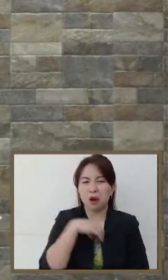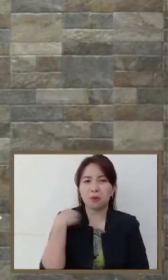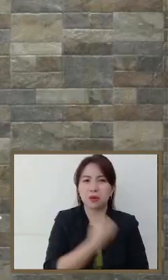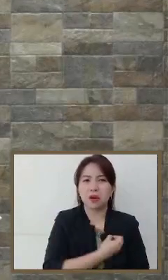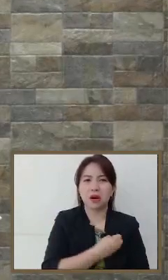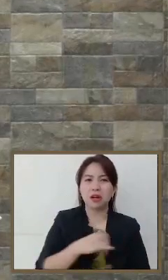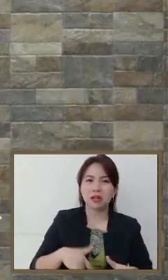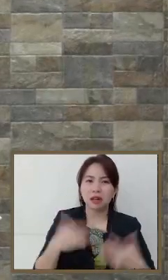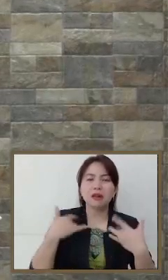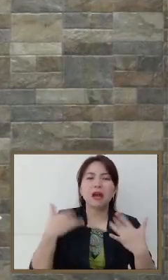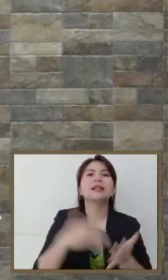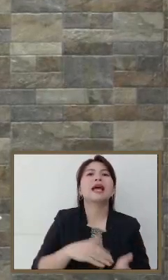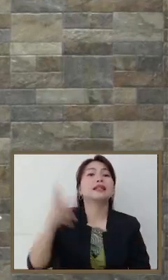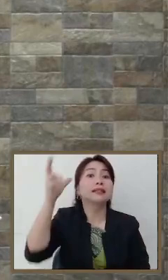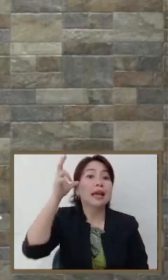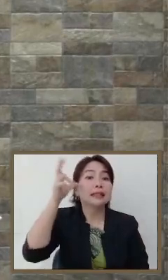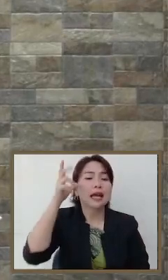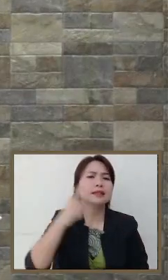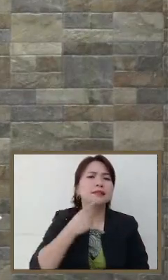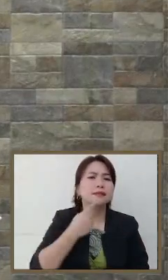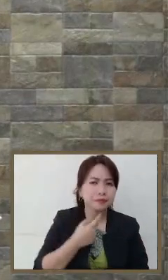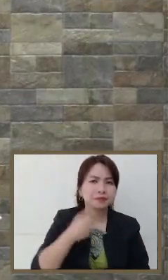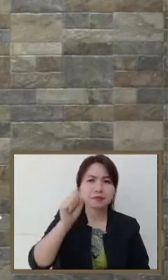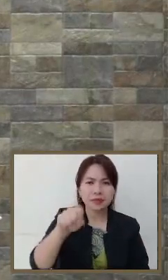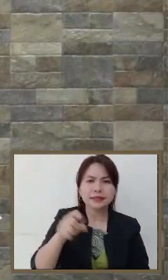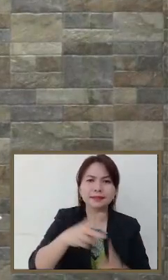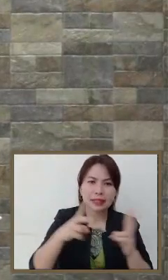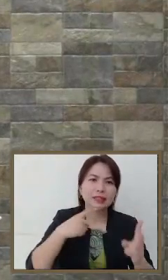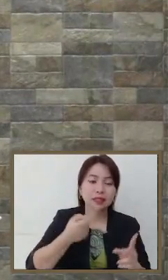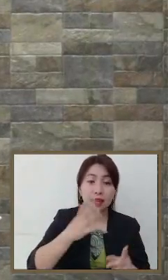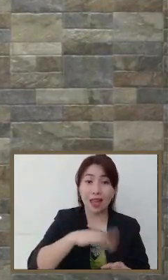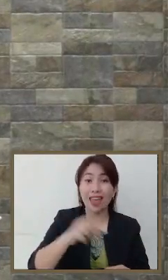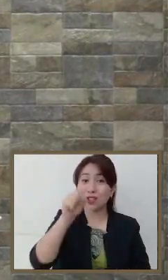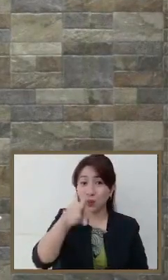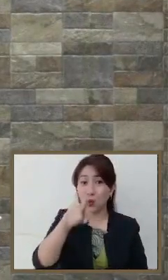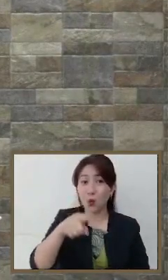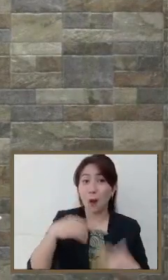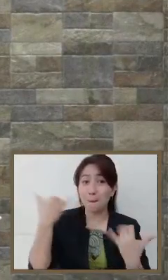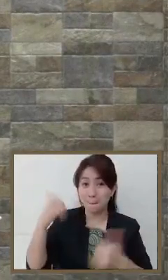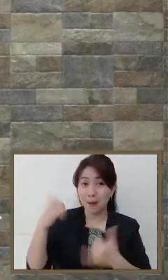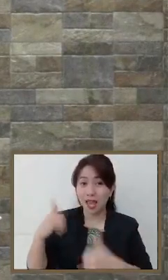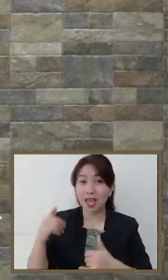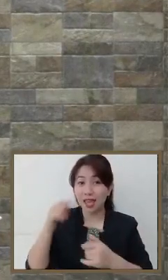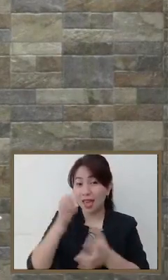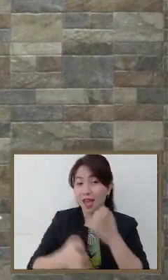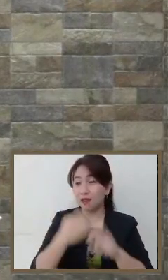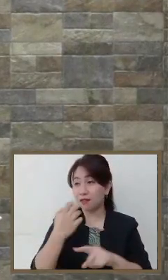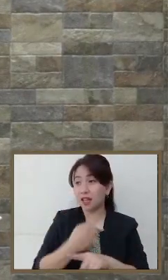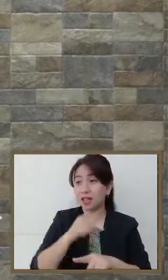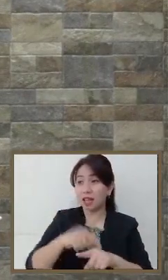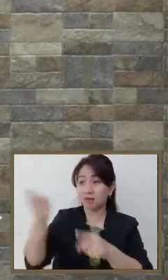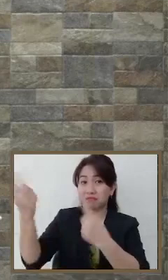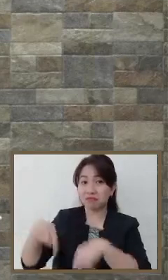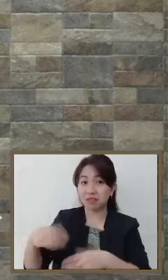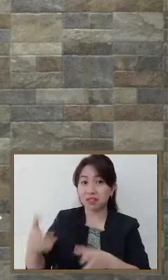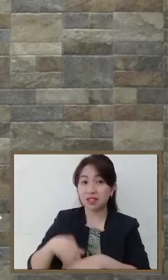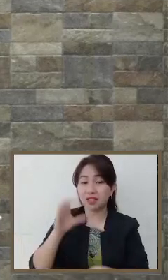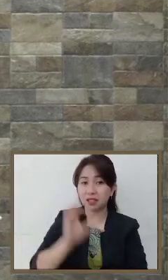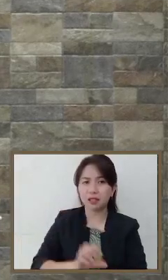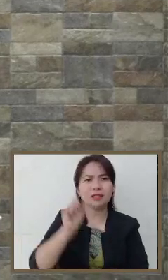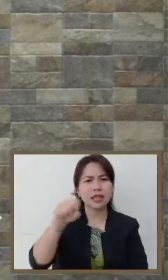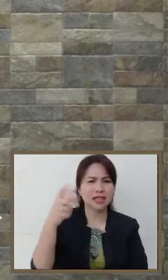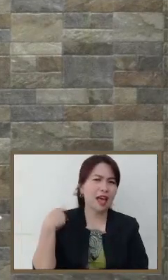diyablo ay seryoso Seryosong seryoso and yet nil laro natin ang pagpunta natin sa church may pagkakataon na sana tayong